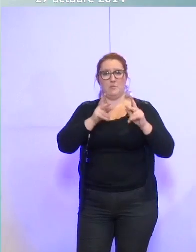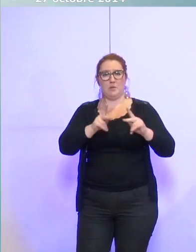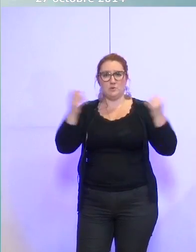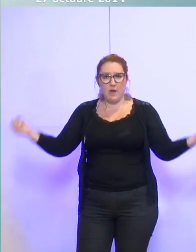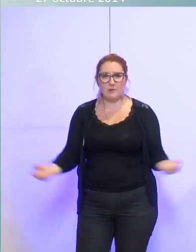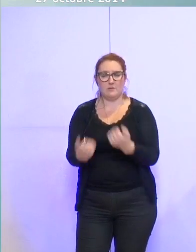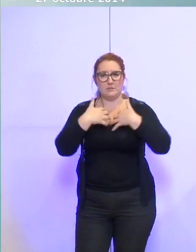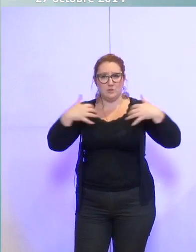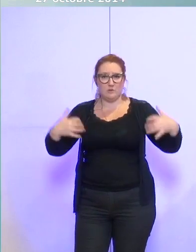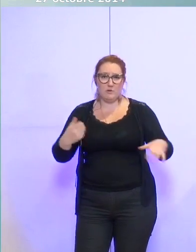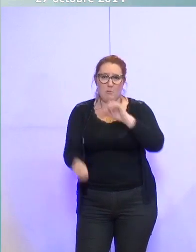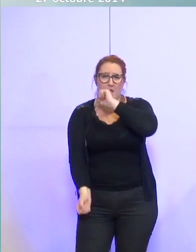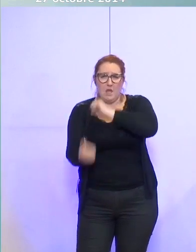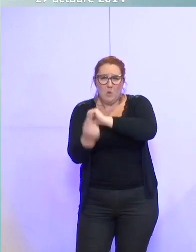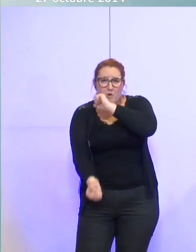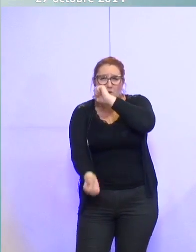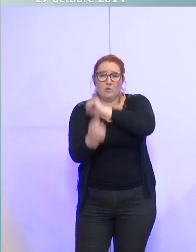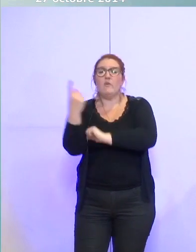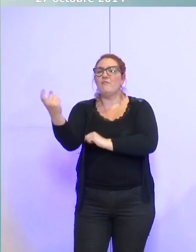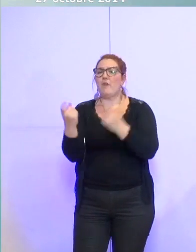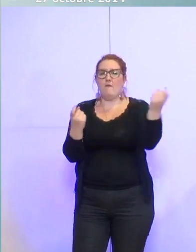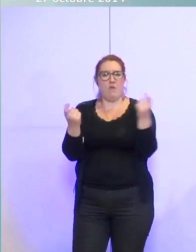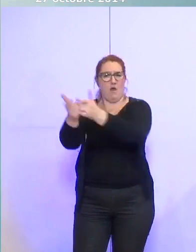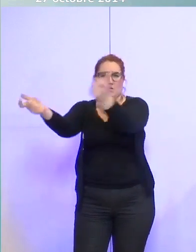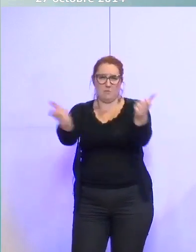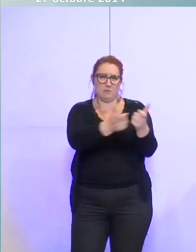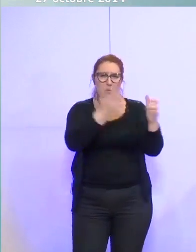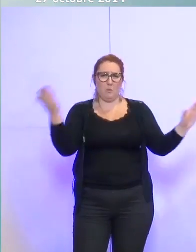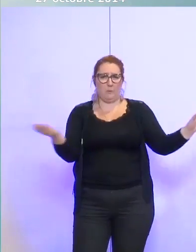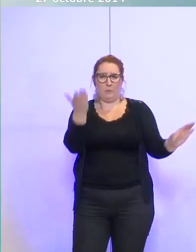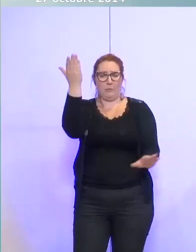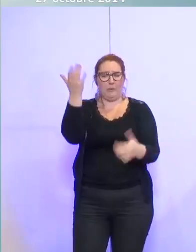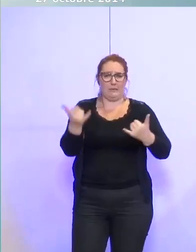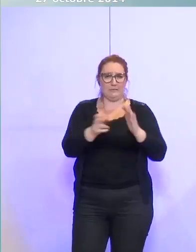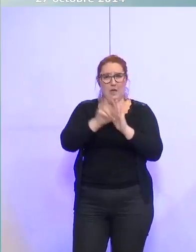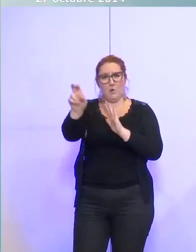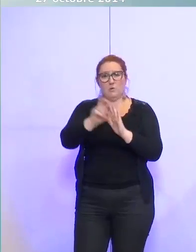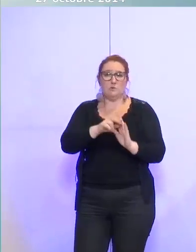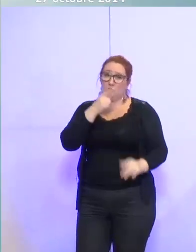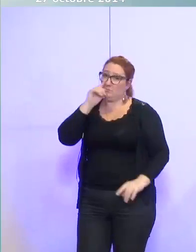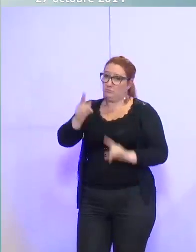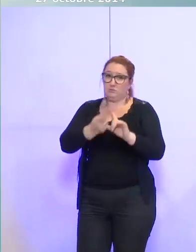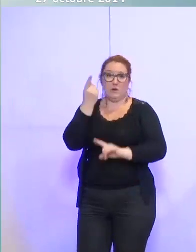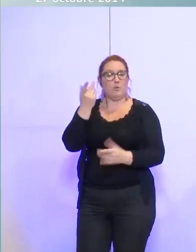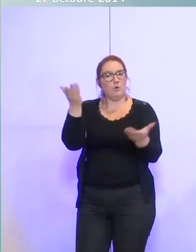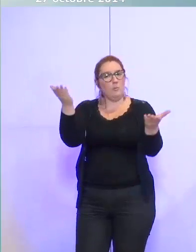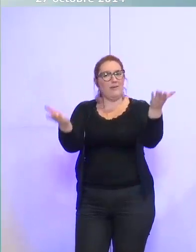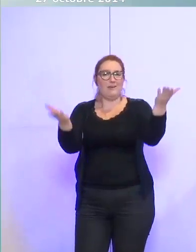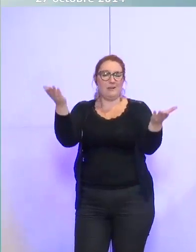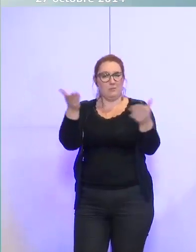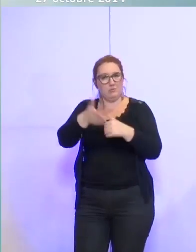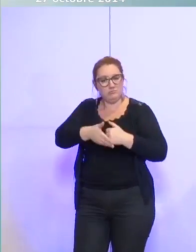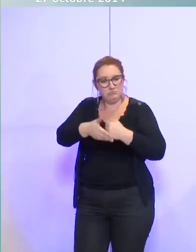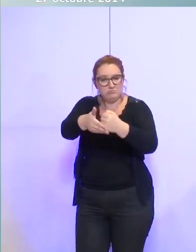plus innovantes des deux grands établissements grenoblois. Et il nous apparaît essentiel de soutenir, dans une logique d'équilibre, entre